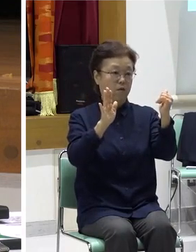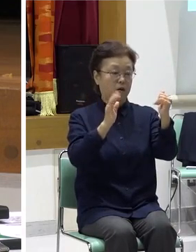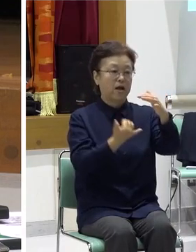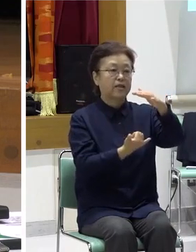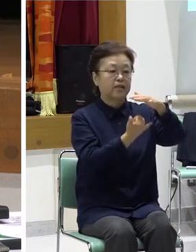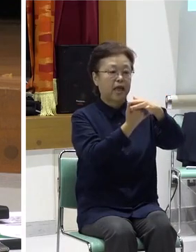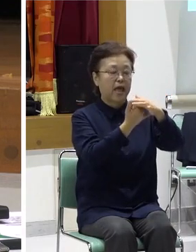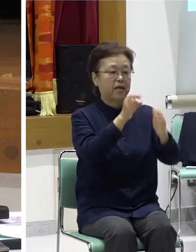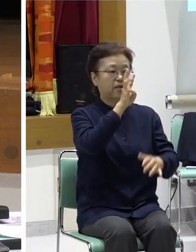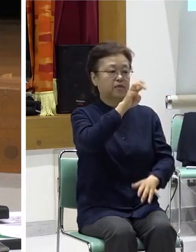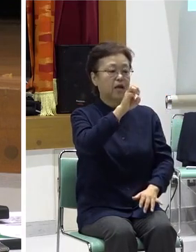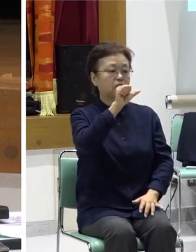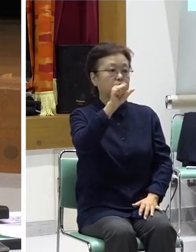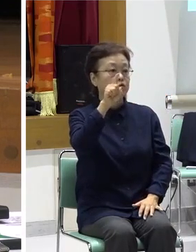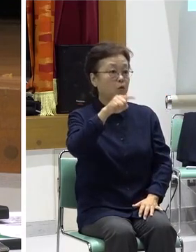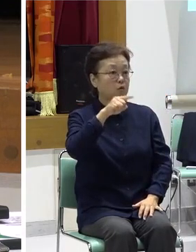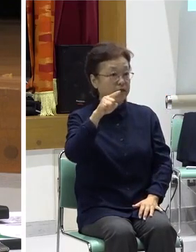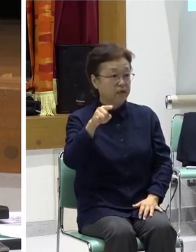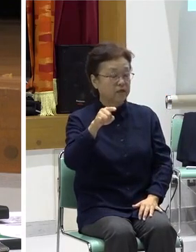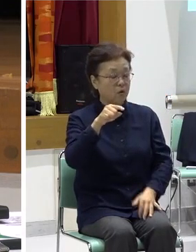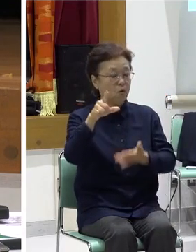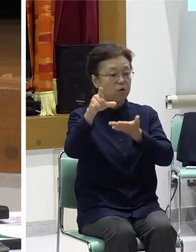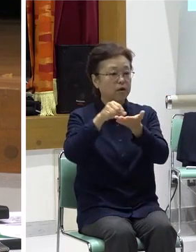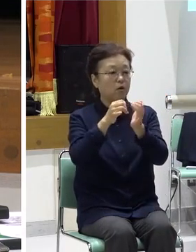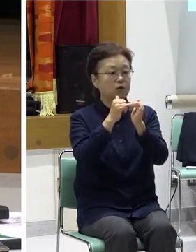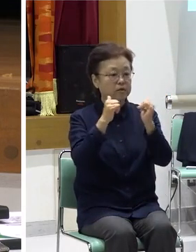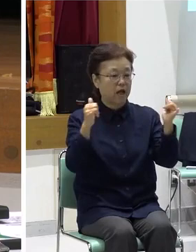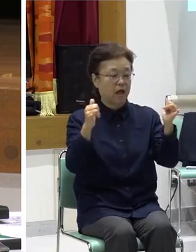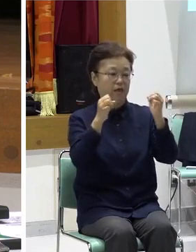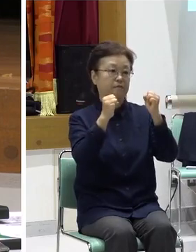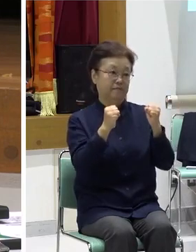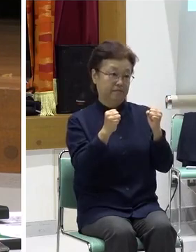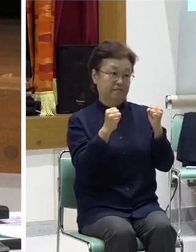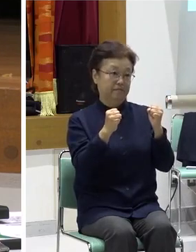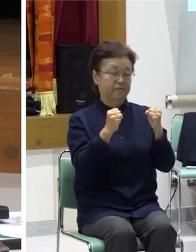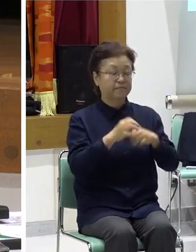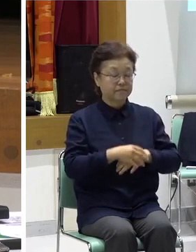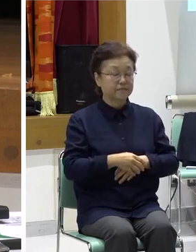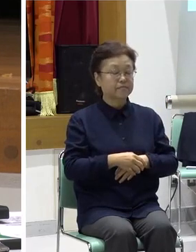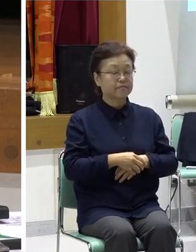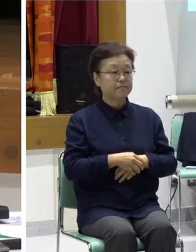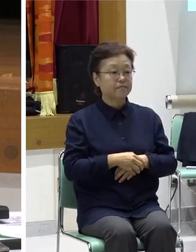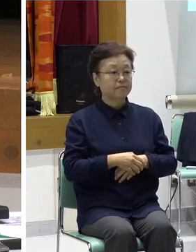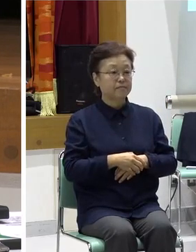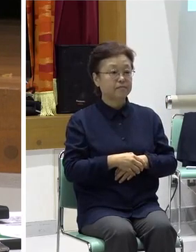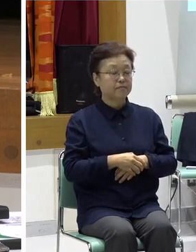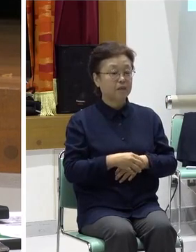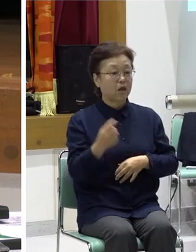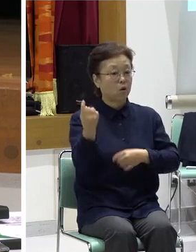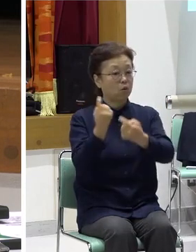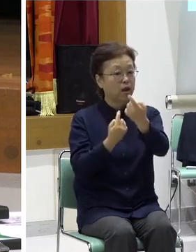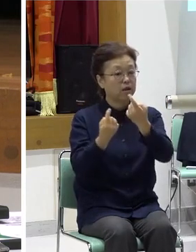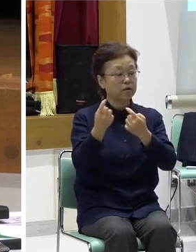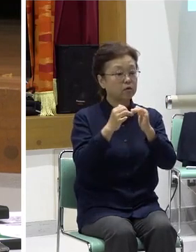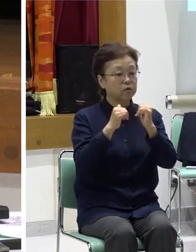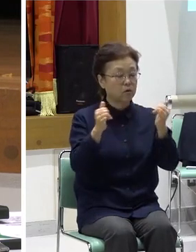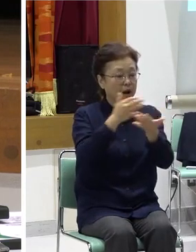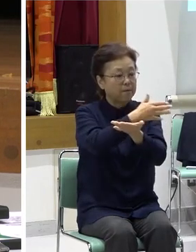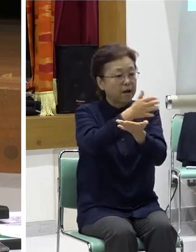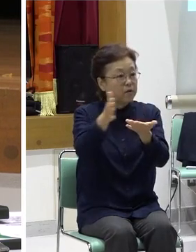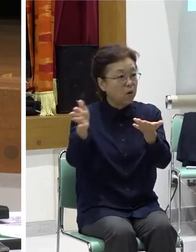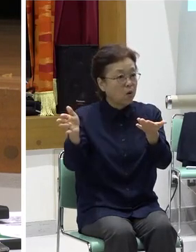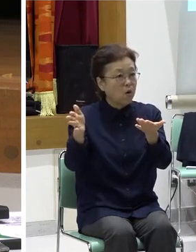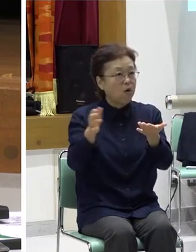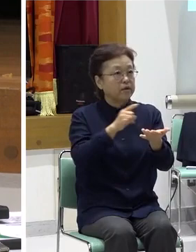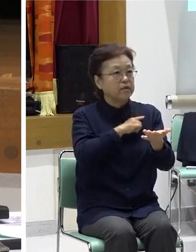35名の、利用者さんっていうところでさせていただいてます。 本当に来られてる方の幅広くて、一番